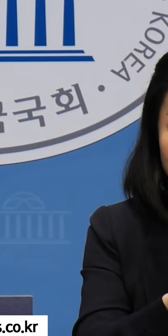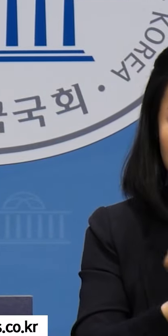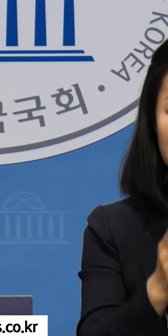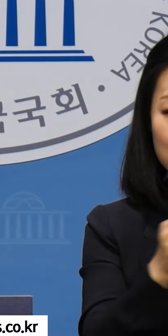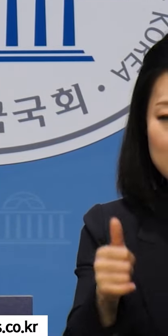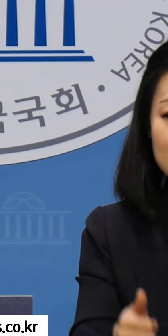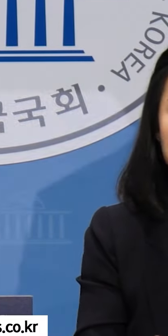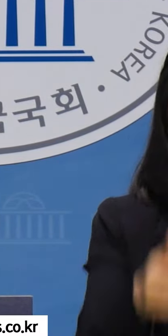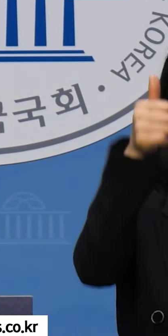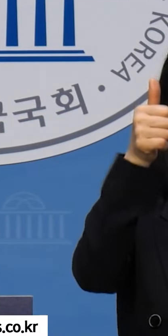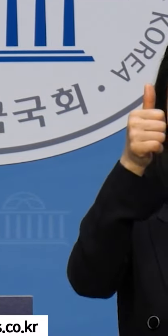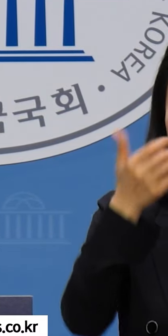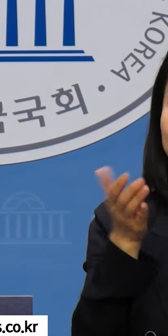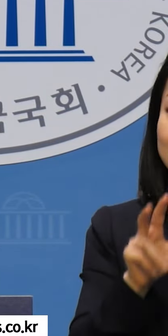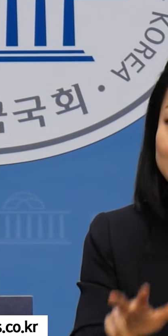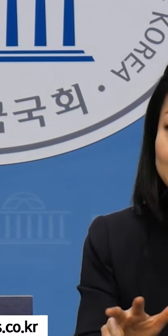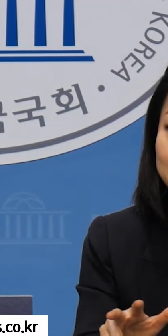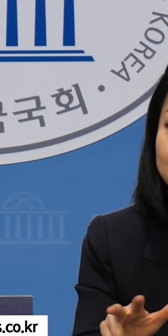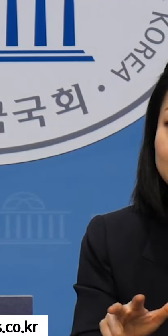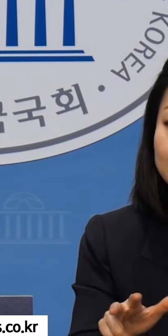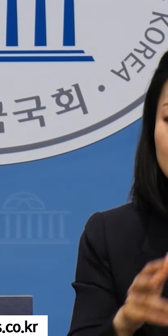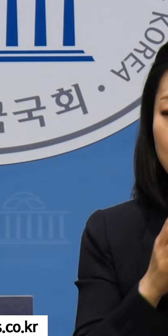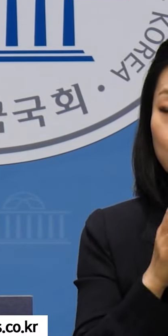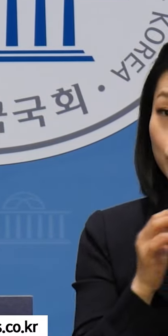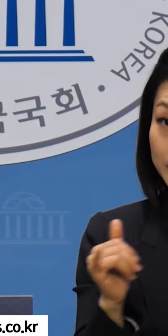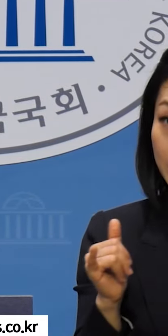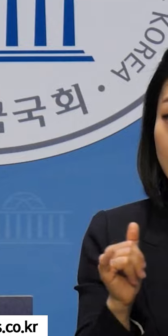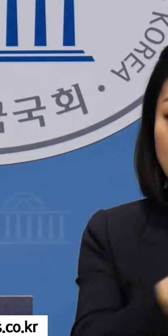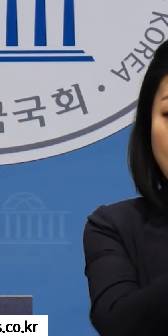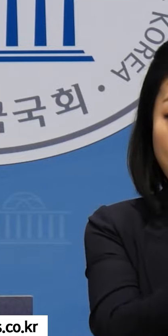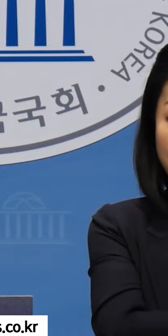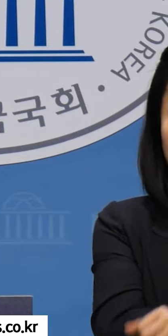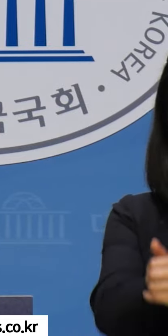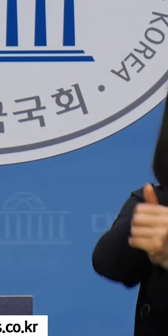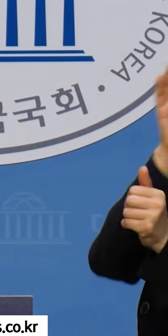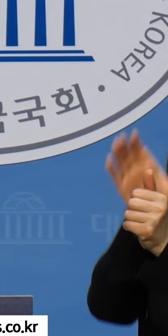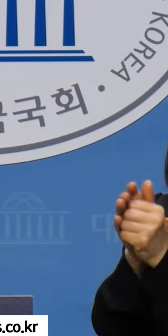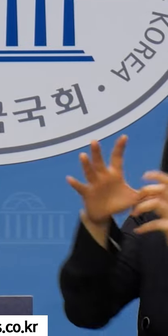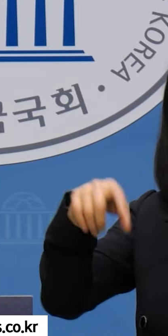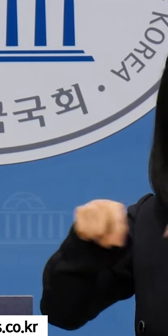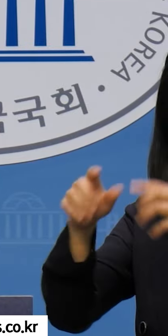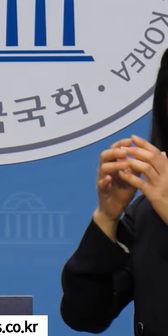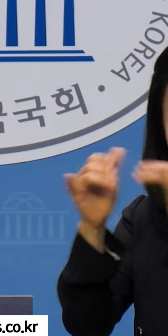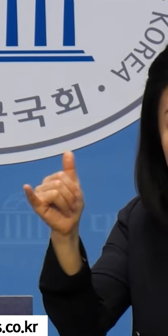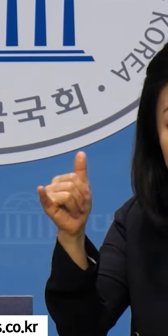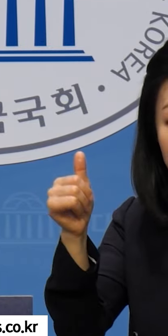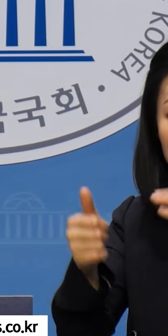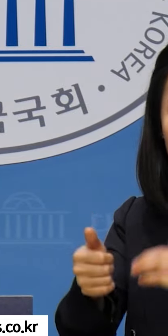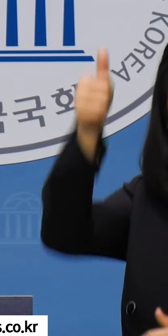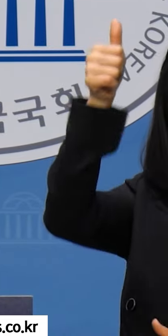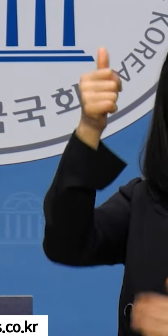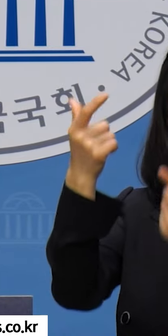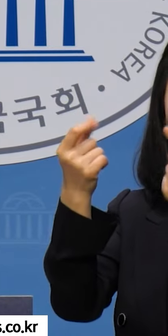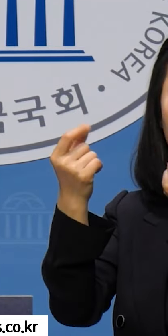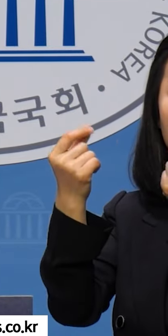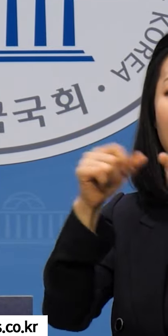합니다 그런데 현재는 국민에게서 권력을 위임받은 정치인들이 주인처럼